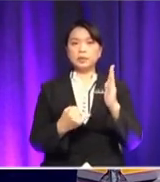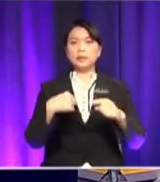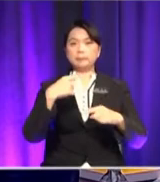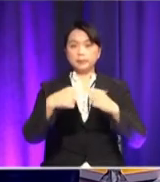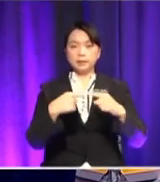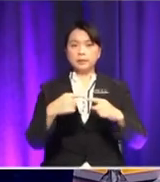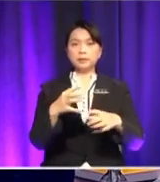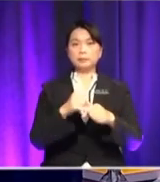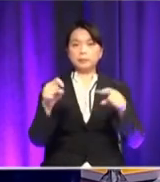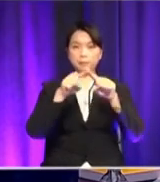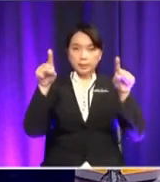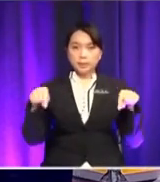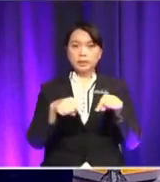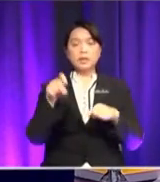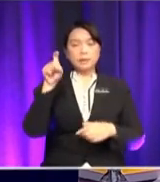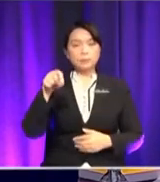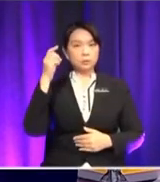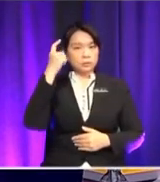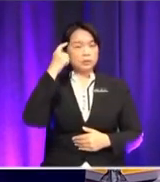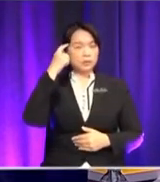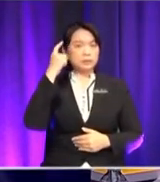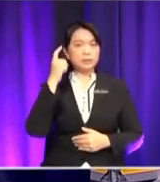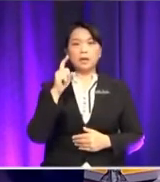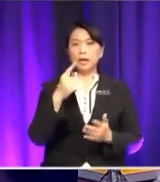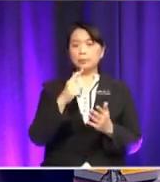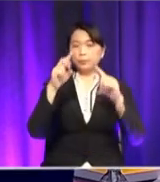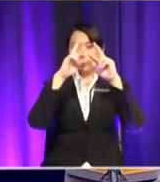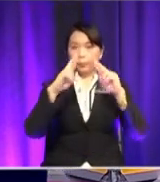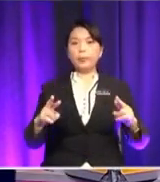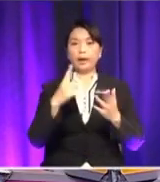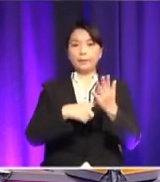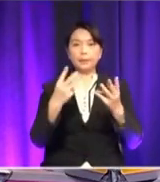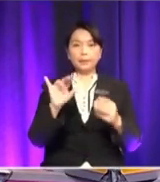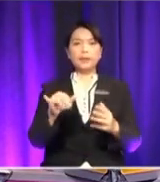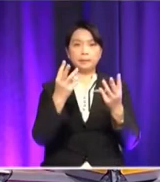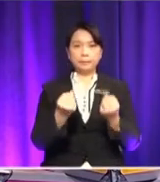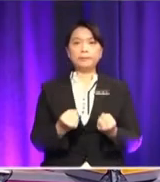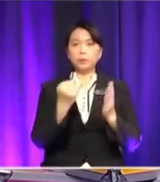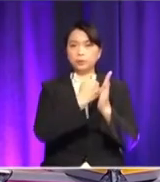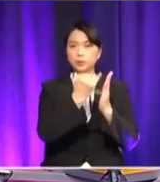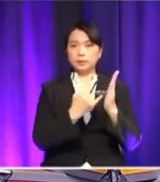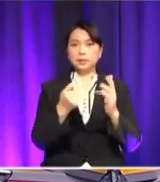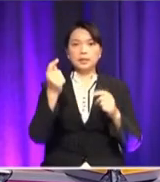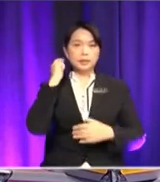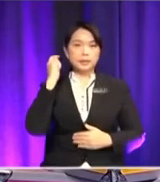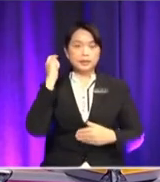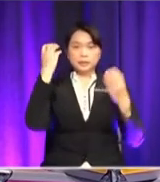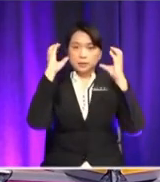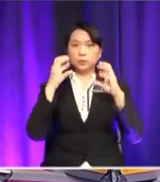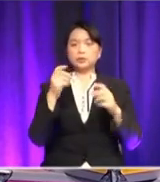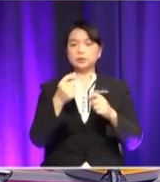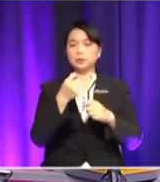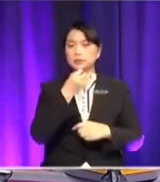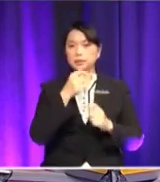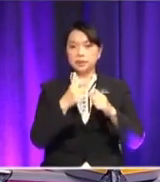lantai pertama sekali kamu pernah design Bumbu apa yang kamunya lukis dan tadi segundah Terangkan setiap wujud kita terlalu kisja